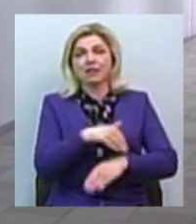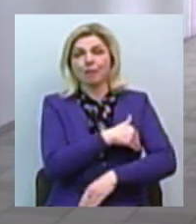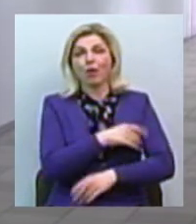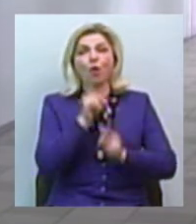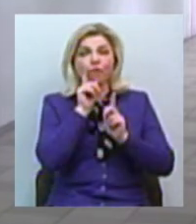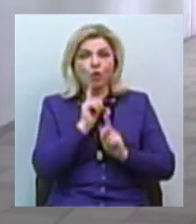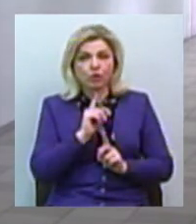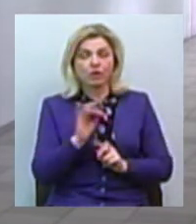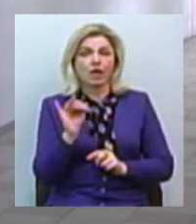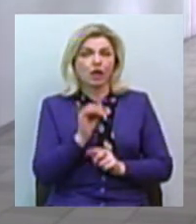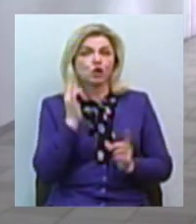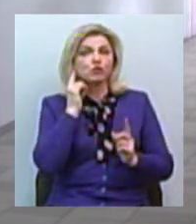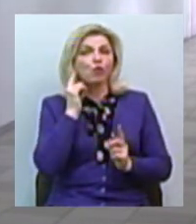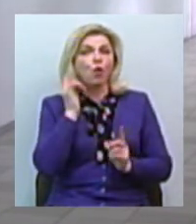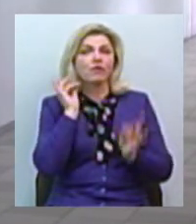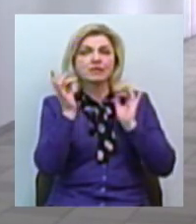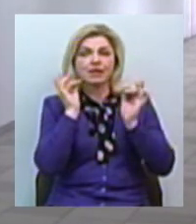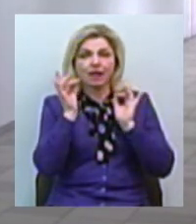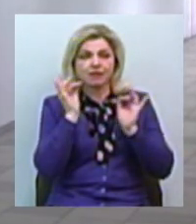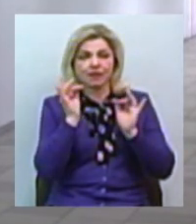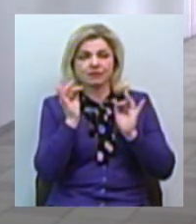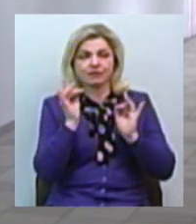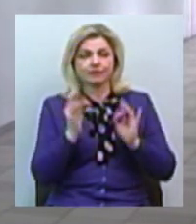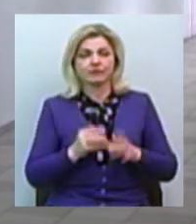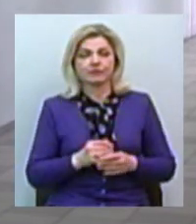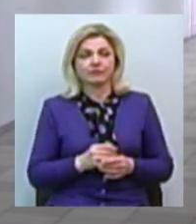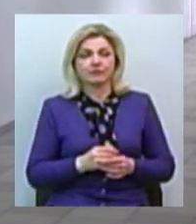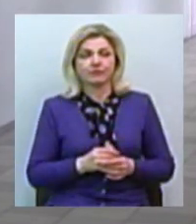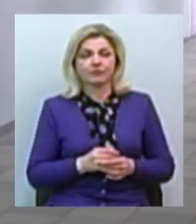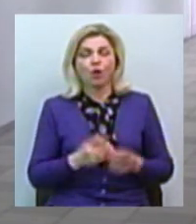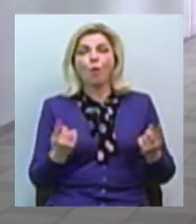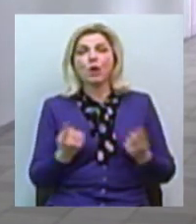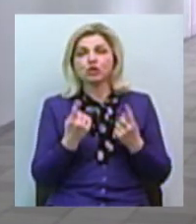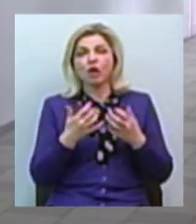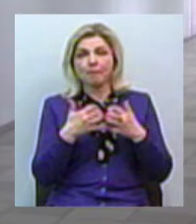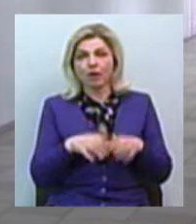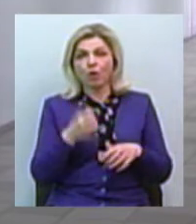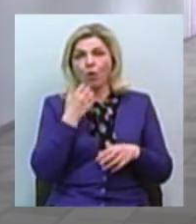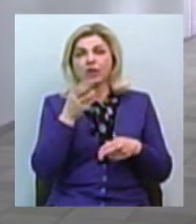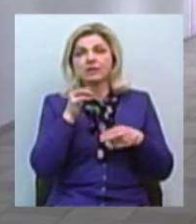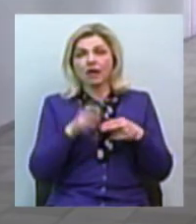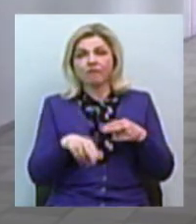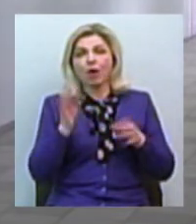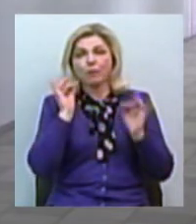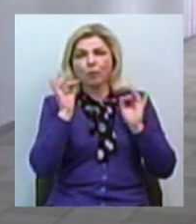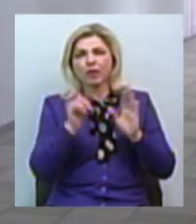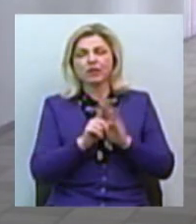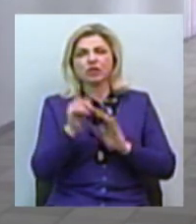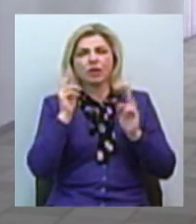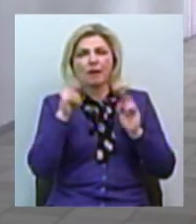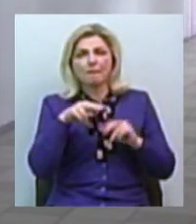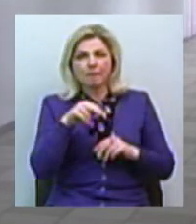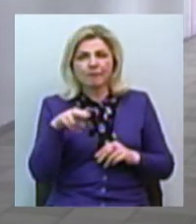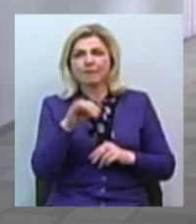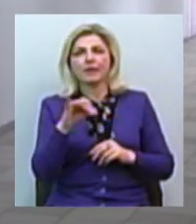і навіть звукова сигналізація. Тобто не у звичайних апаратів, коли він закінчував процедуру, він починає пищати.